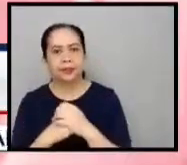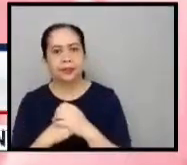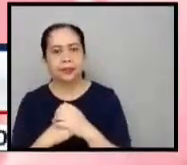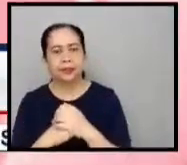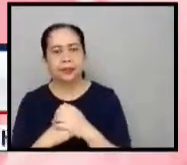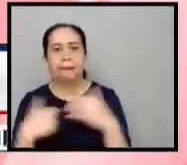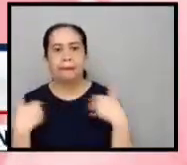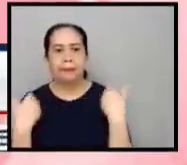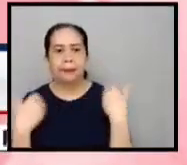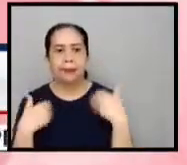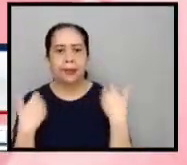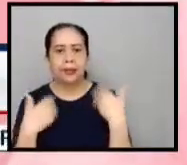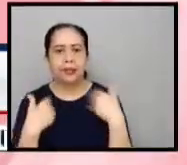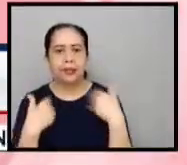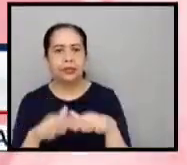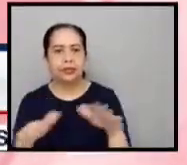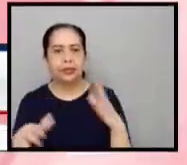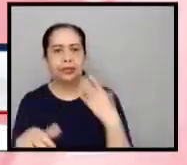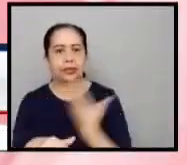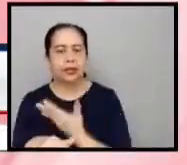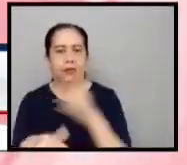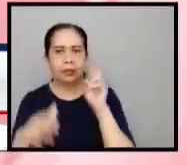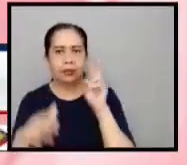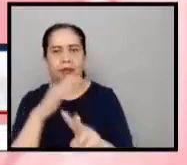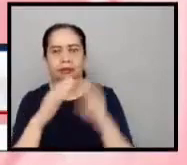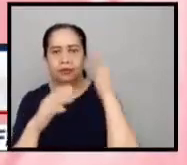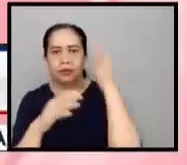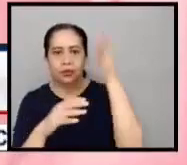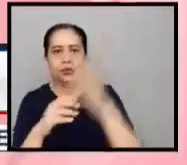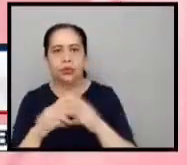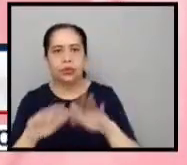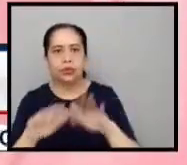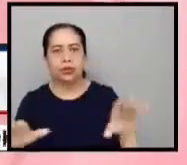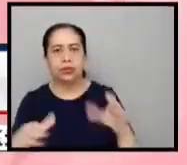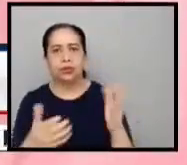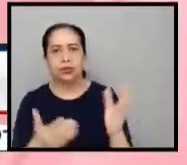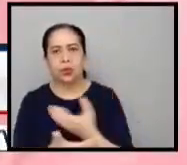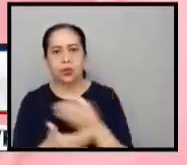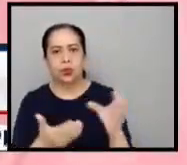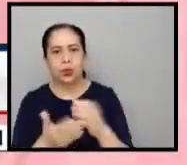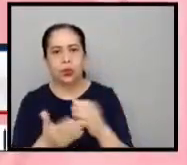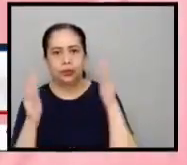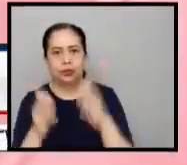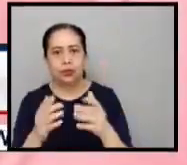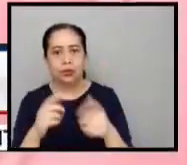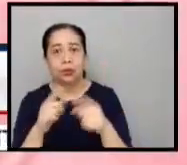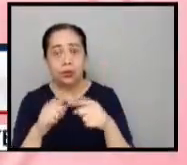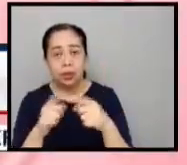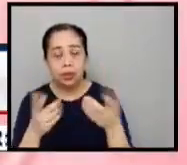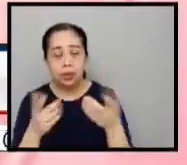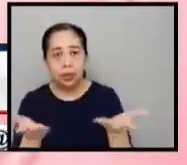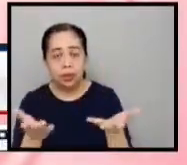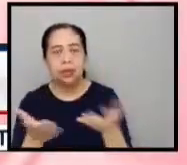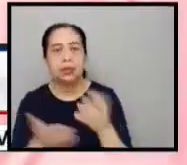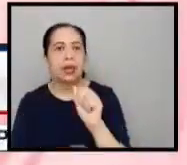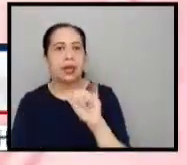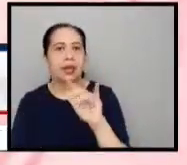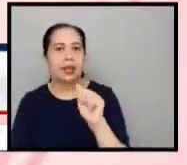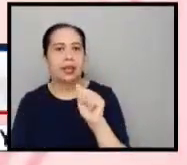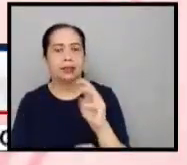The Children, Our Future, Children's Choirs in Focus po. Ito po yung magaganap po sa Ayala Museum sa